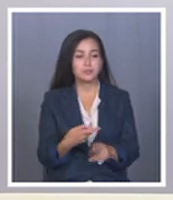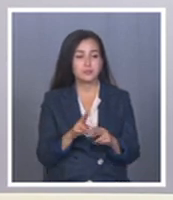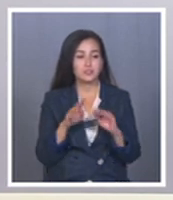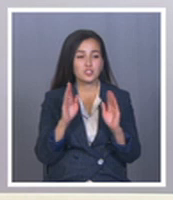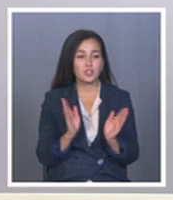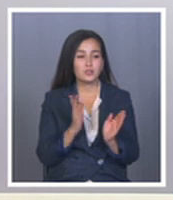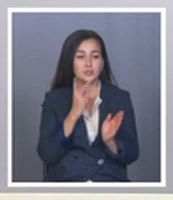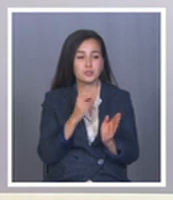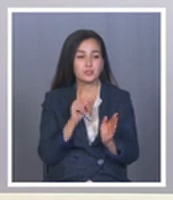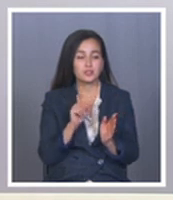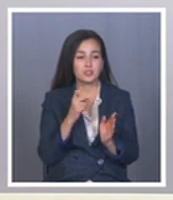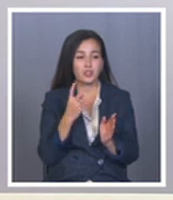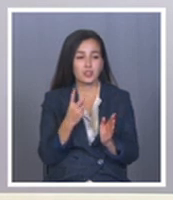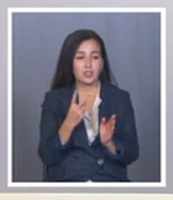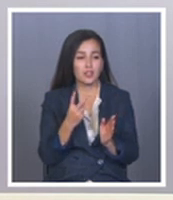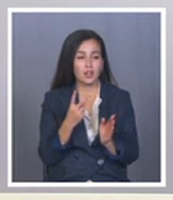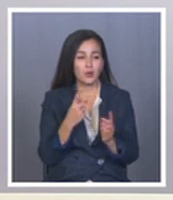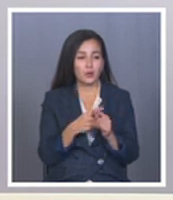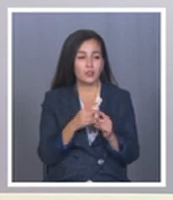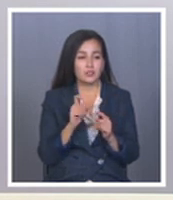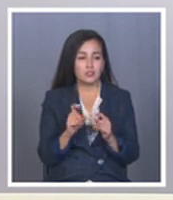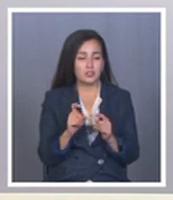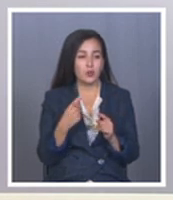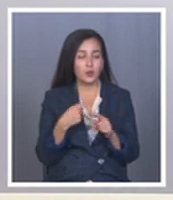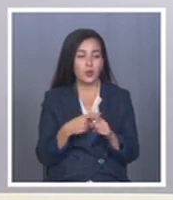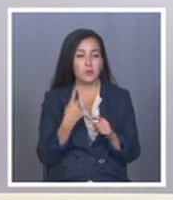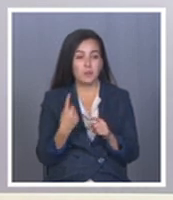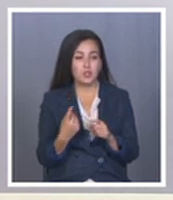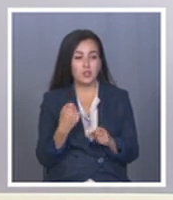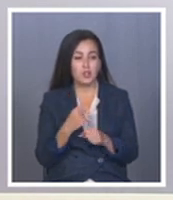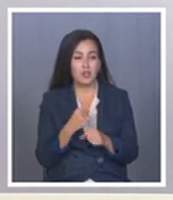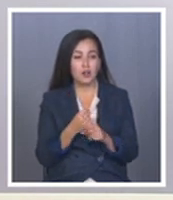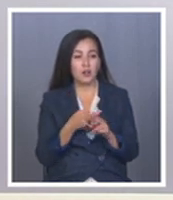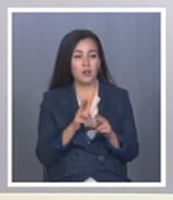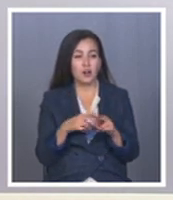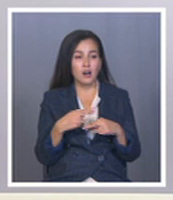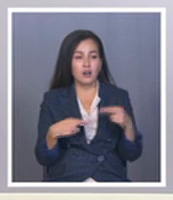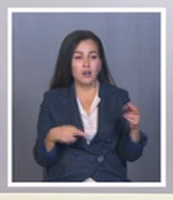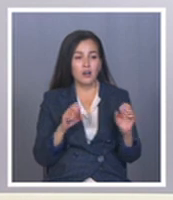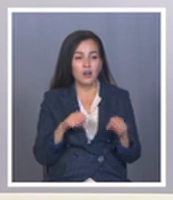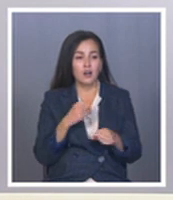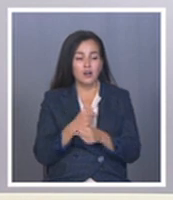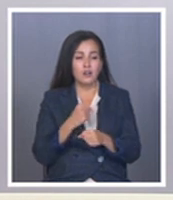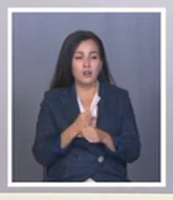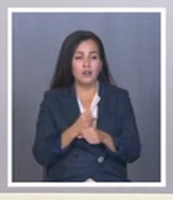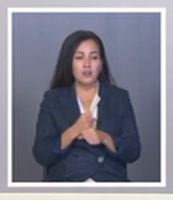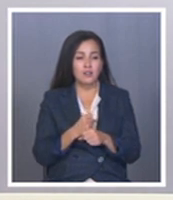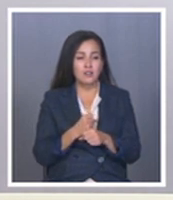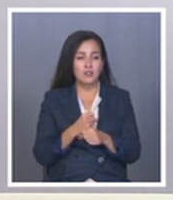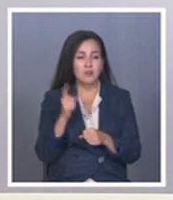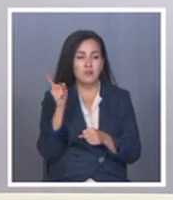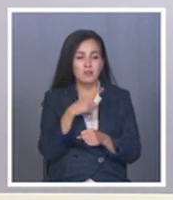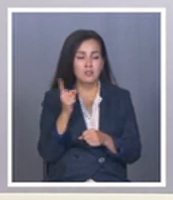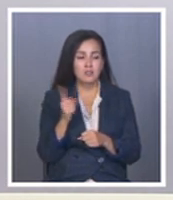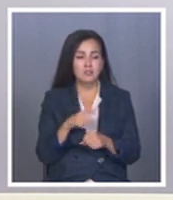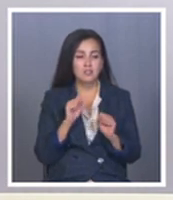квадрат, стандарт түрге келтірейік. Қосу X, сосын қосу 1 десек, мына бөлімен 1-дей болады. Демек, олар бір-бірімен